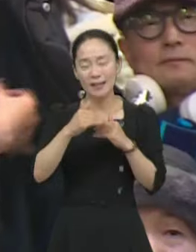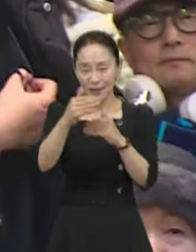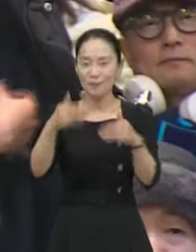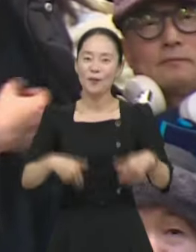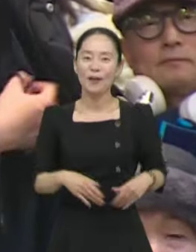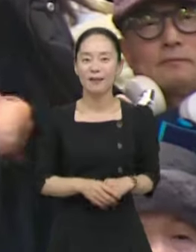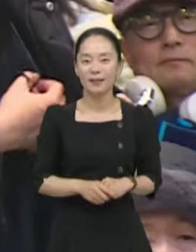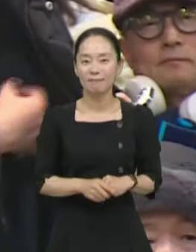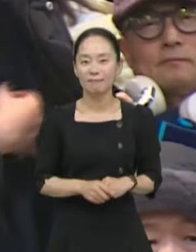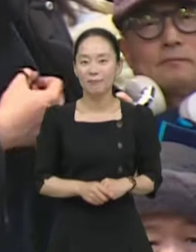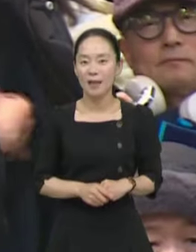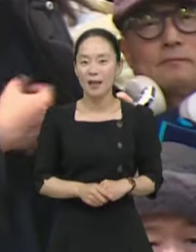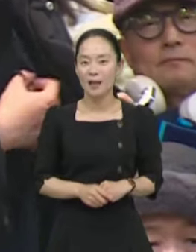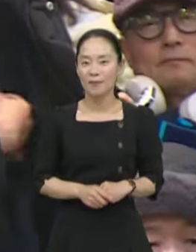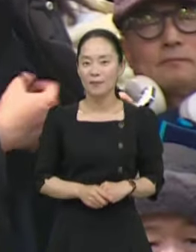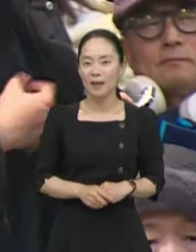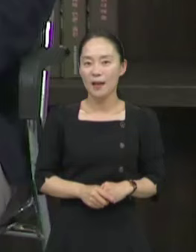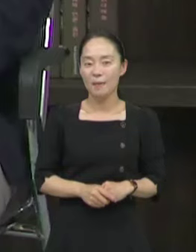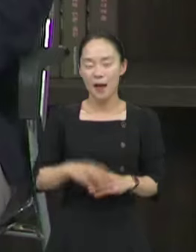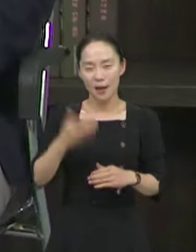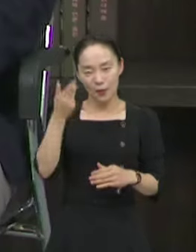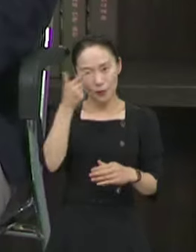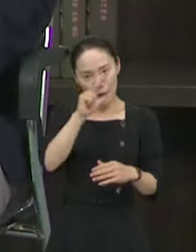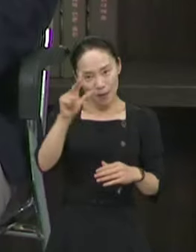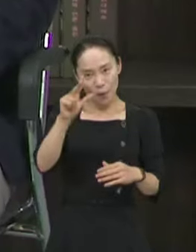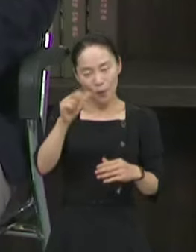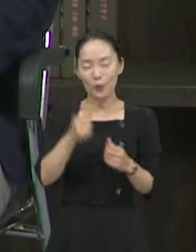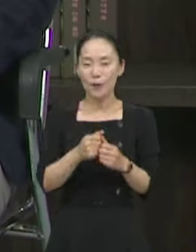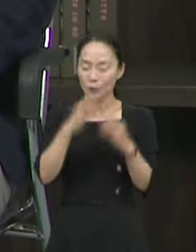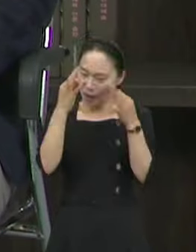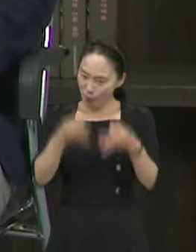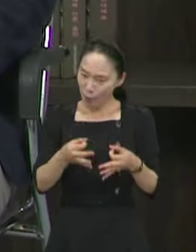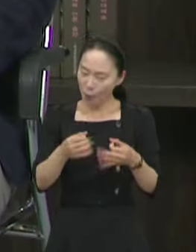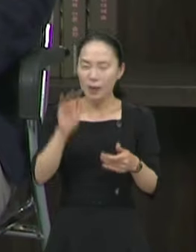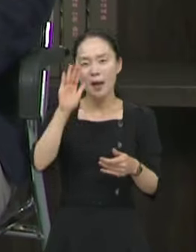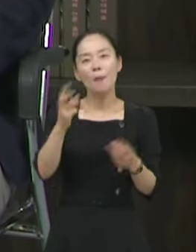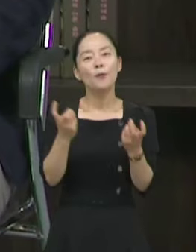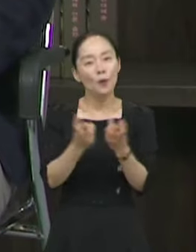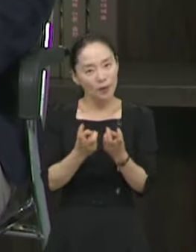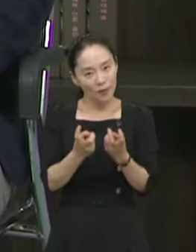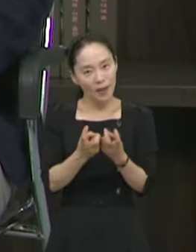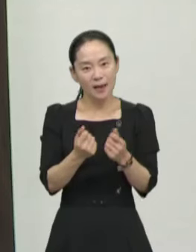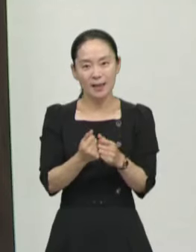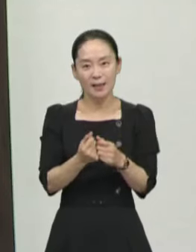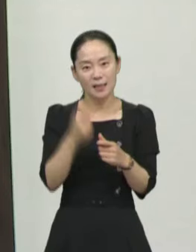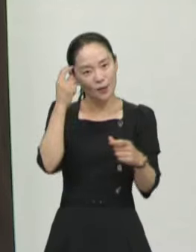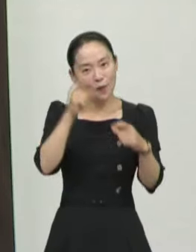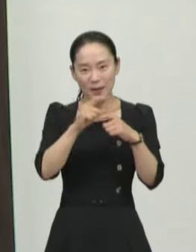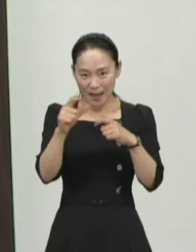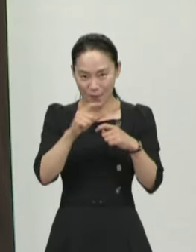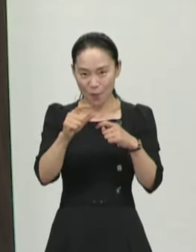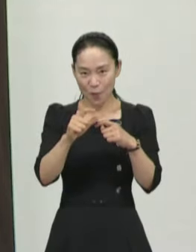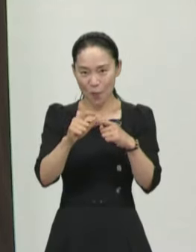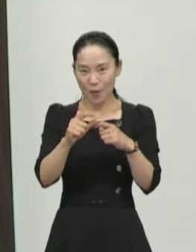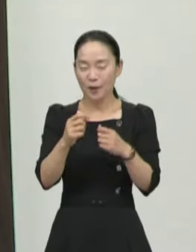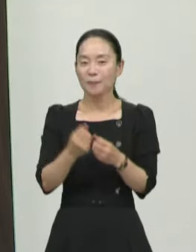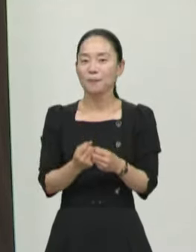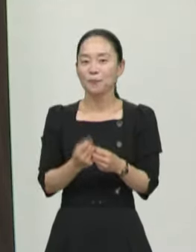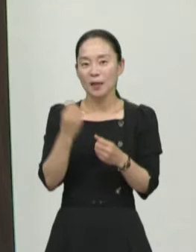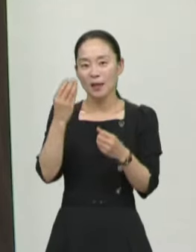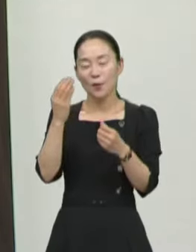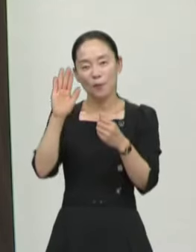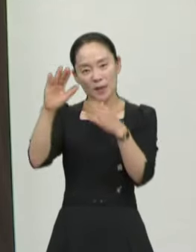필요합니다. 그런 성찰의 시간을 거쳐서 앞으로 어떻게 해야 될지에 대한 모색, 또 새로운